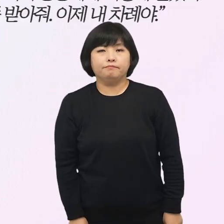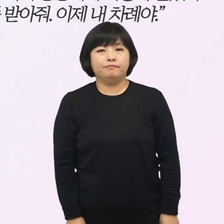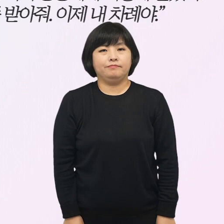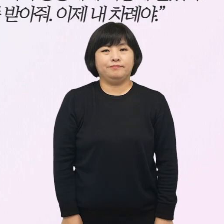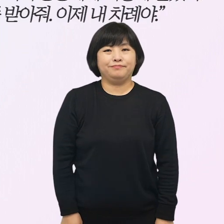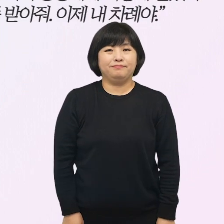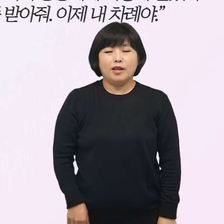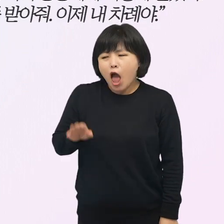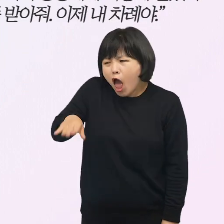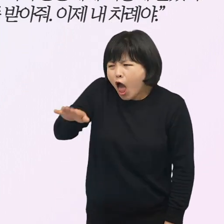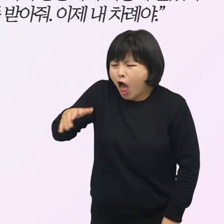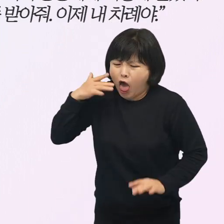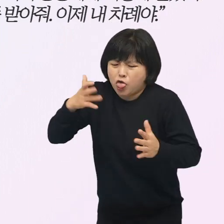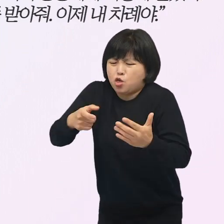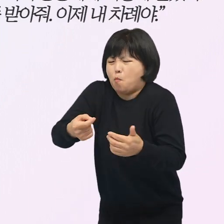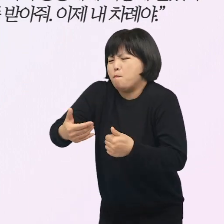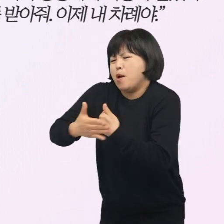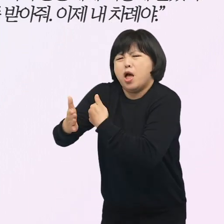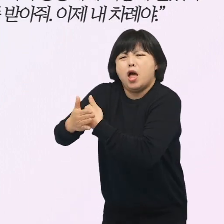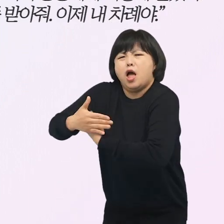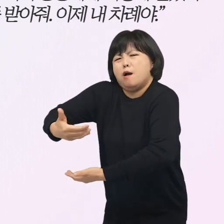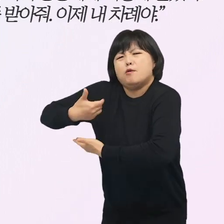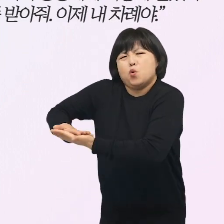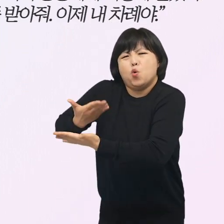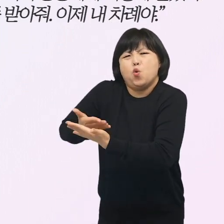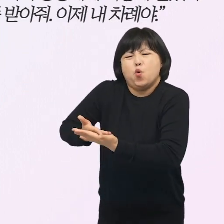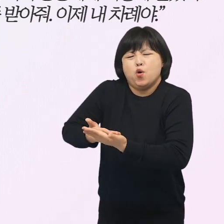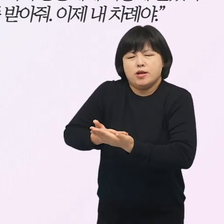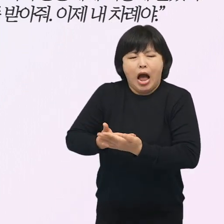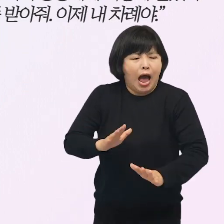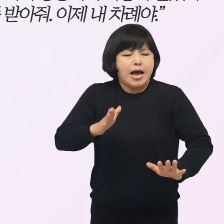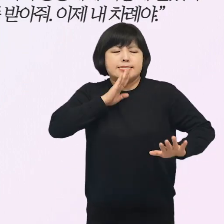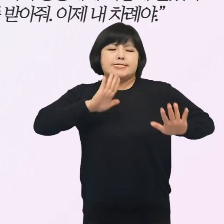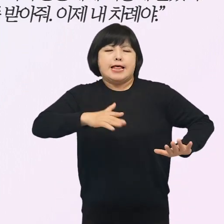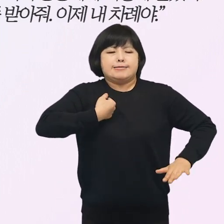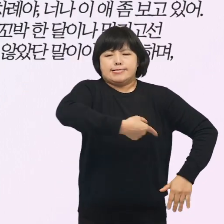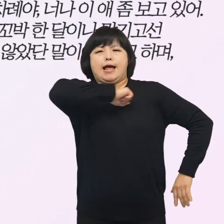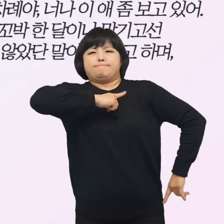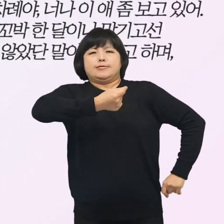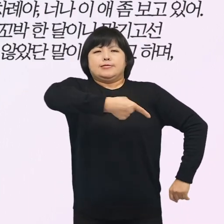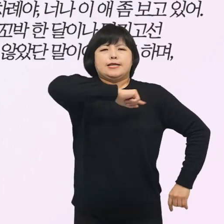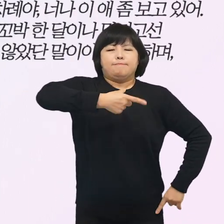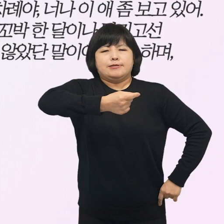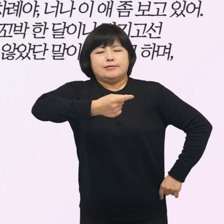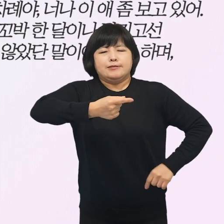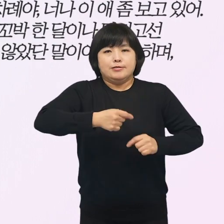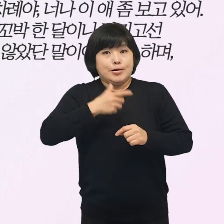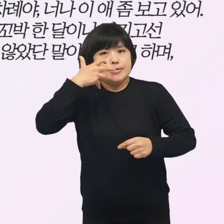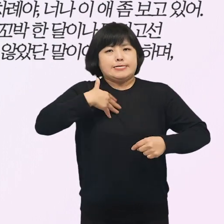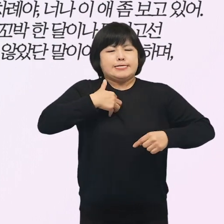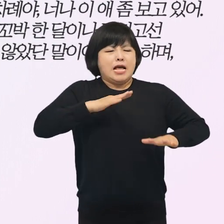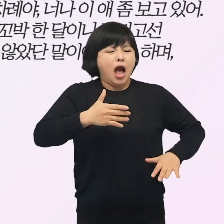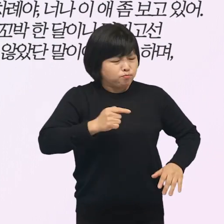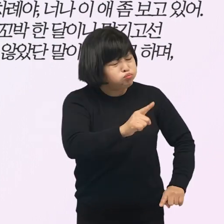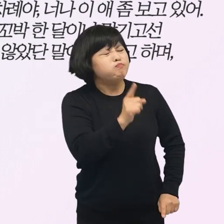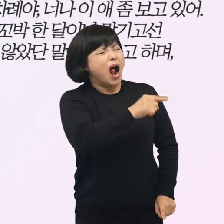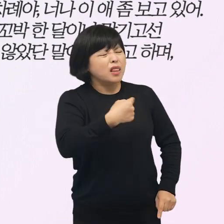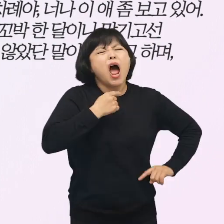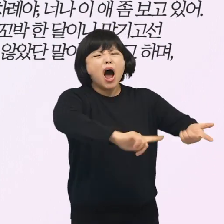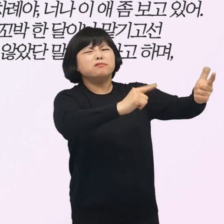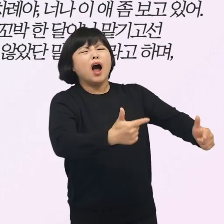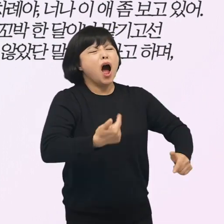말했어. 여기 애 좀 받아줘. 이제 내 차례야. 그러자 그 처녀정령은